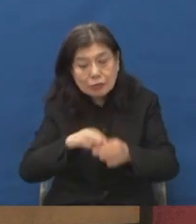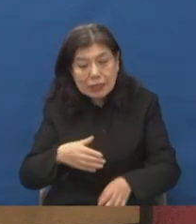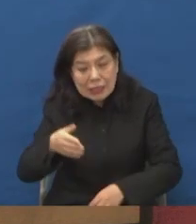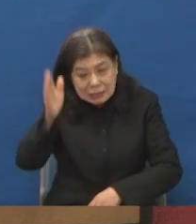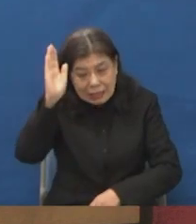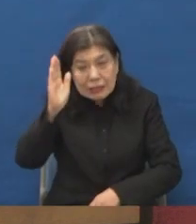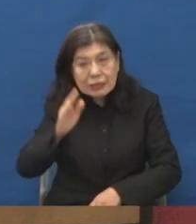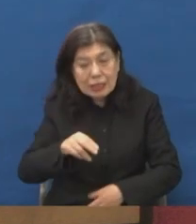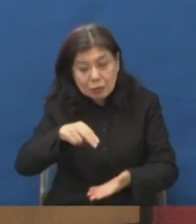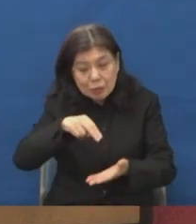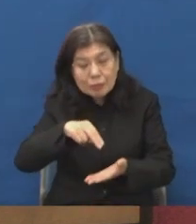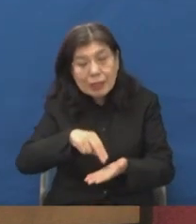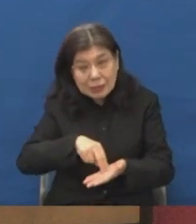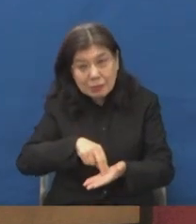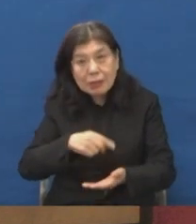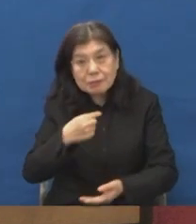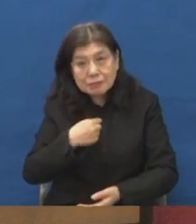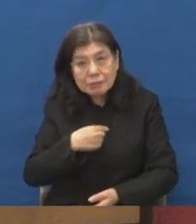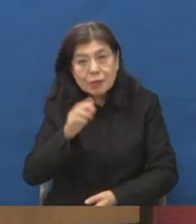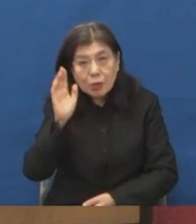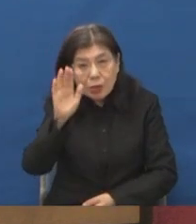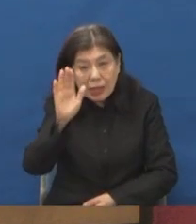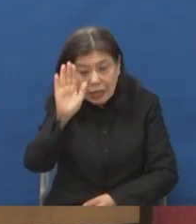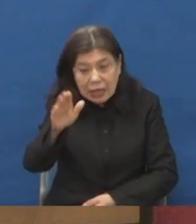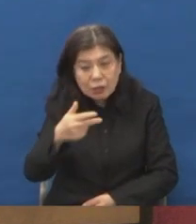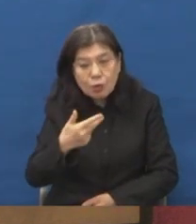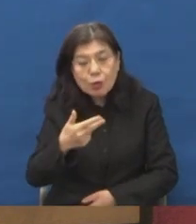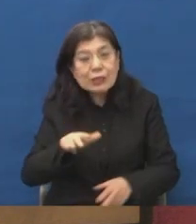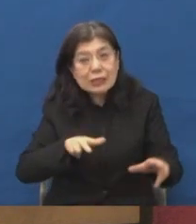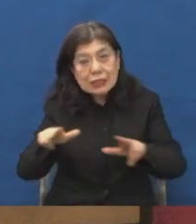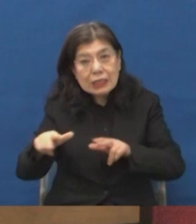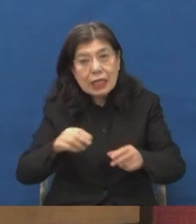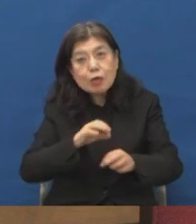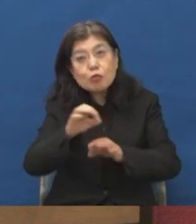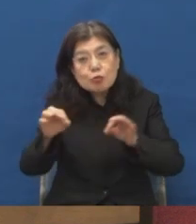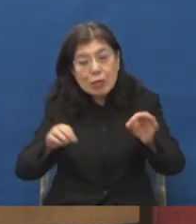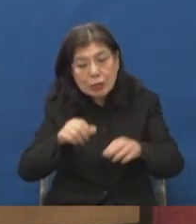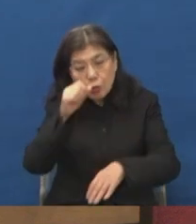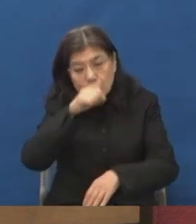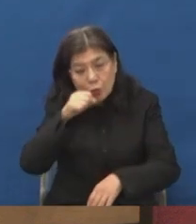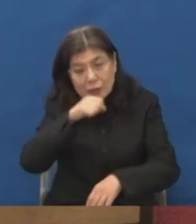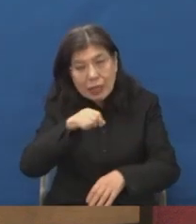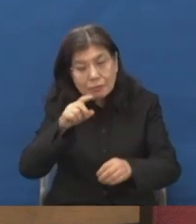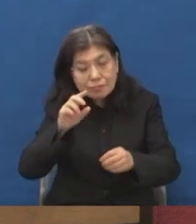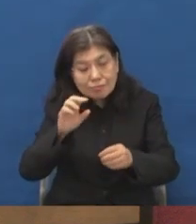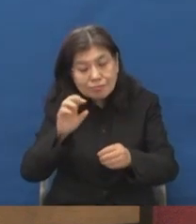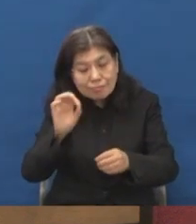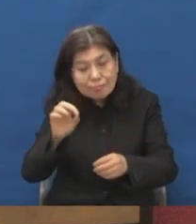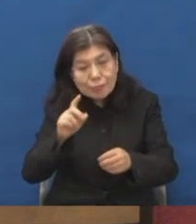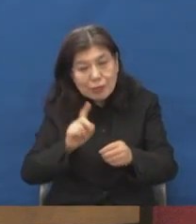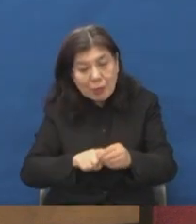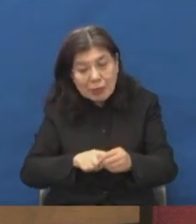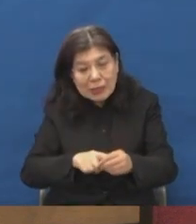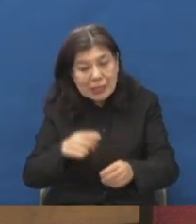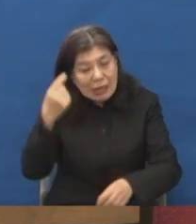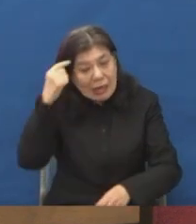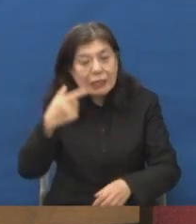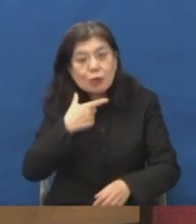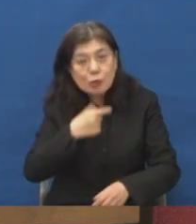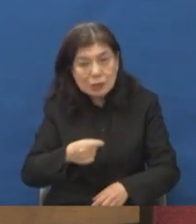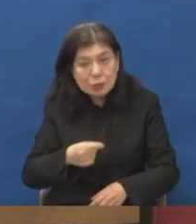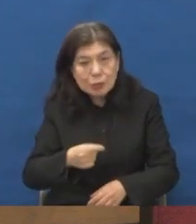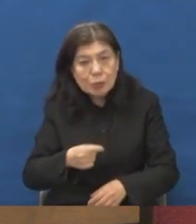表明しておりますので、今後の市政運営と予算執行において留意いただきたいことを申し上げ討論いたします